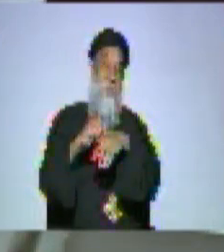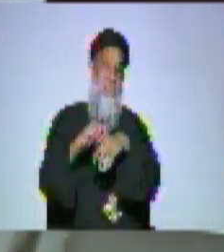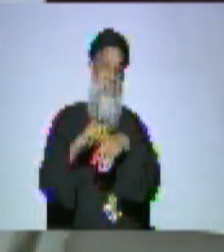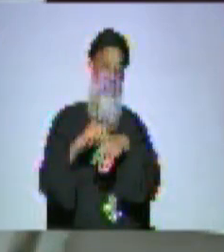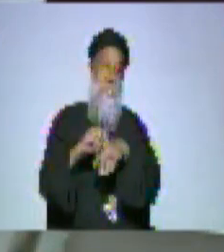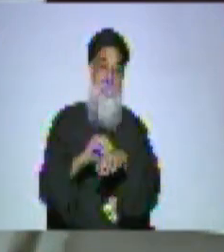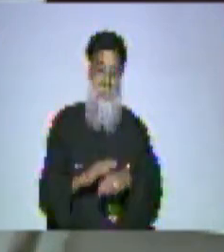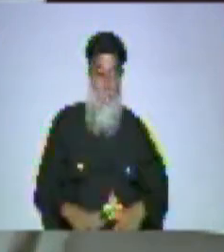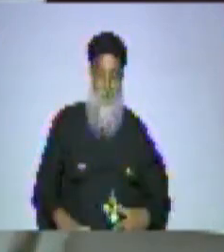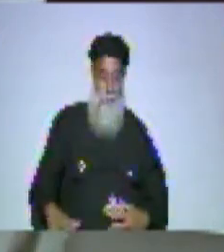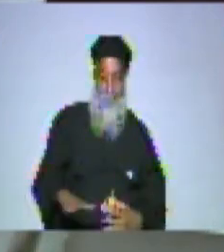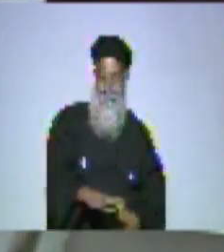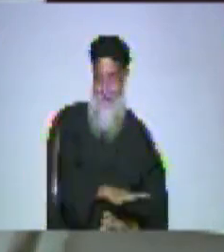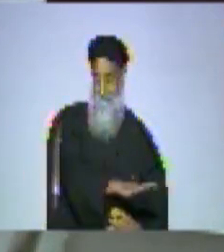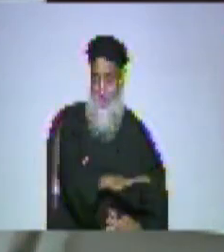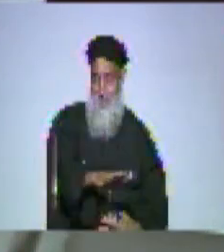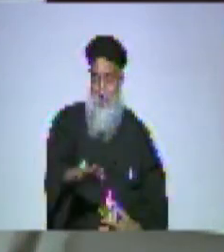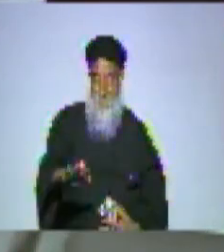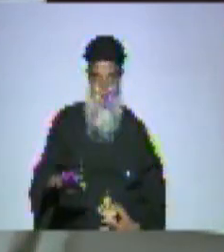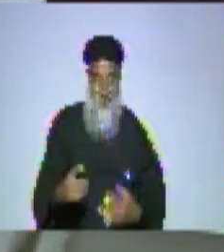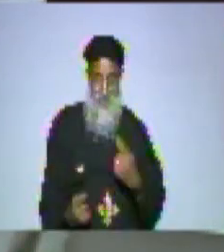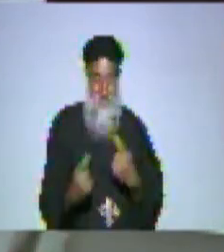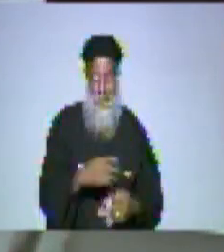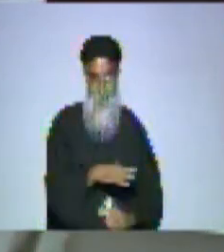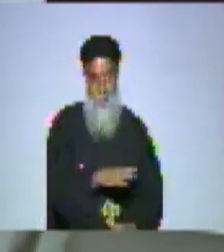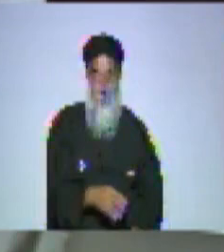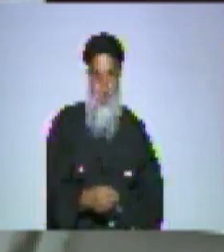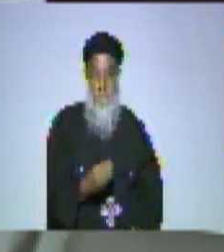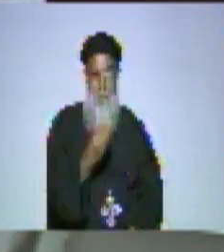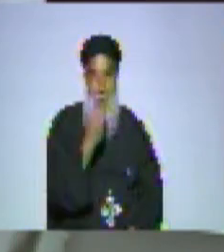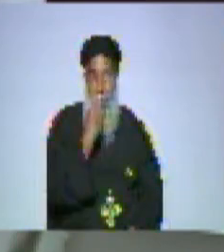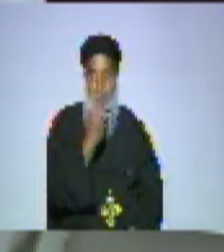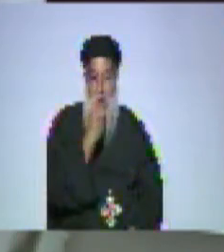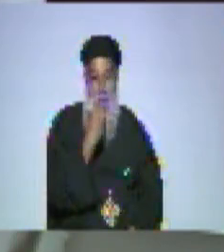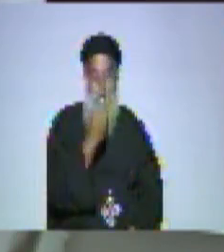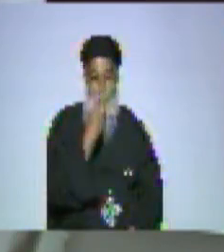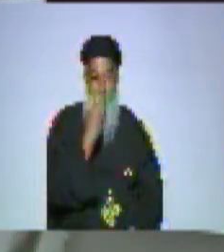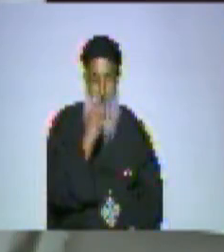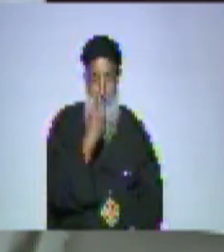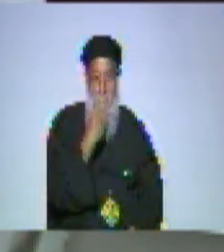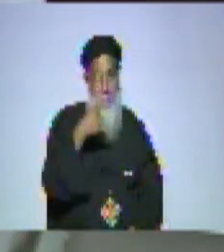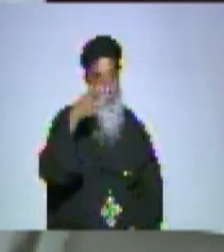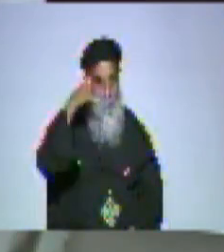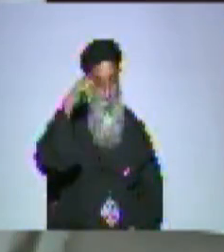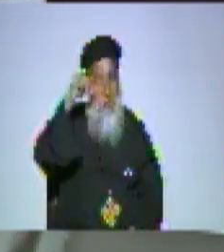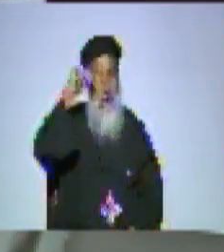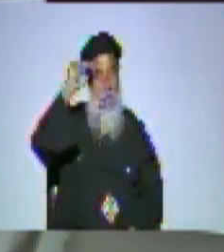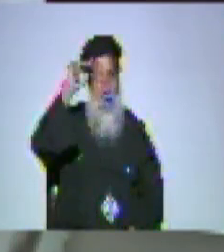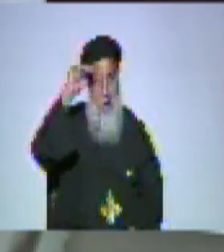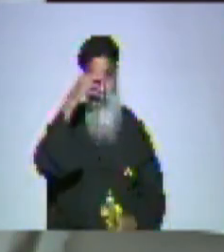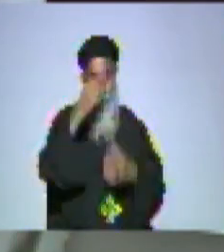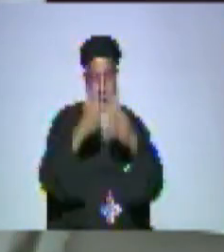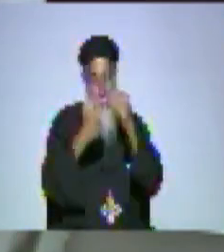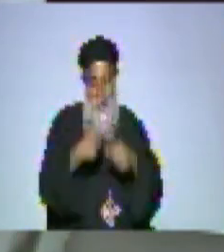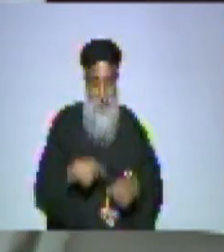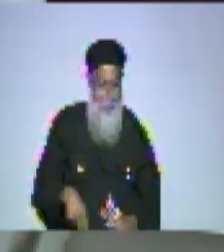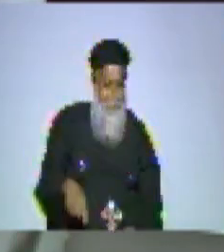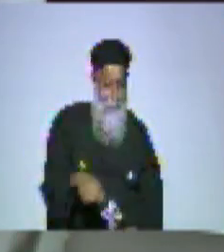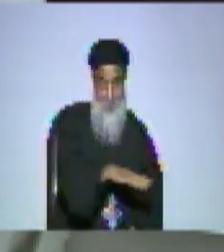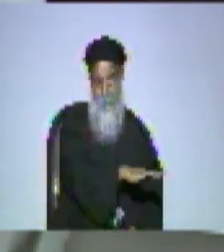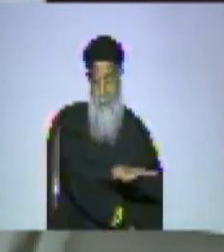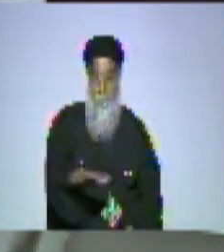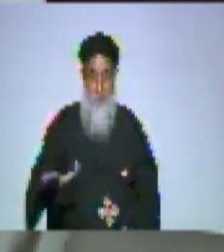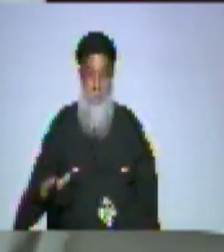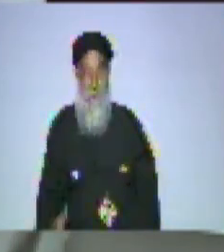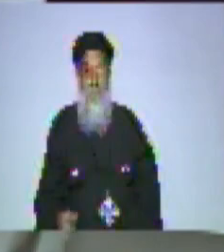بقايا تخص الحيوان لكن العشب يخص الحيوان فقط يعني